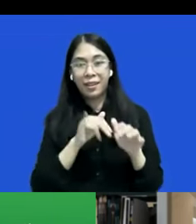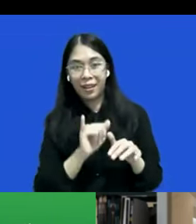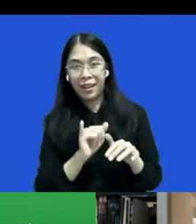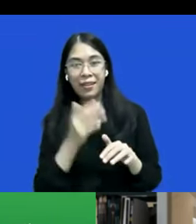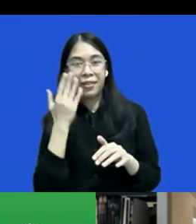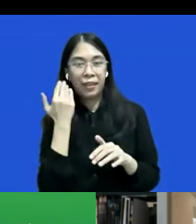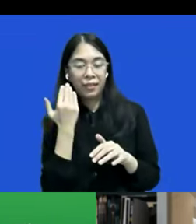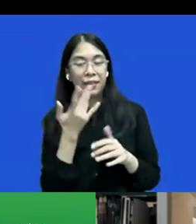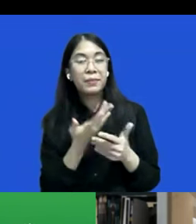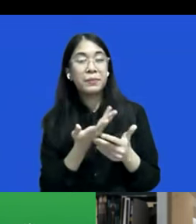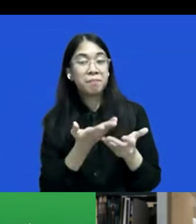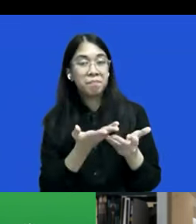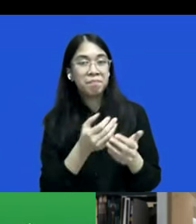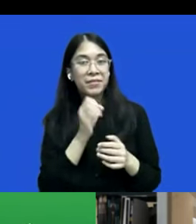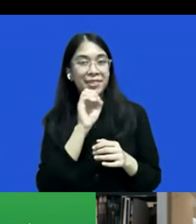dijawab Bang Oke. Ihsan.